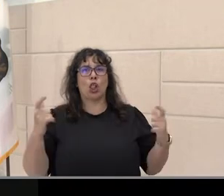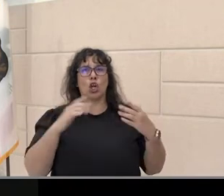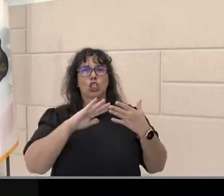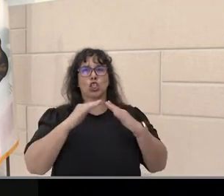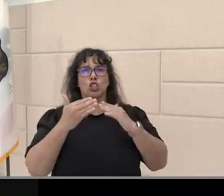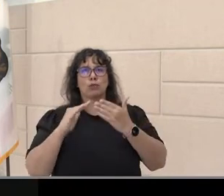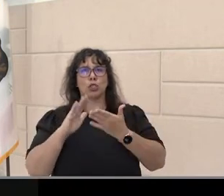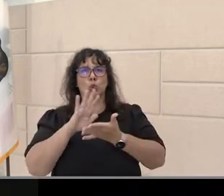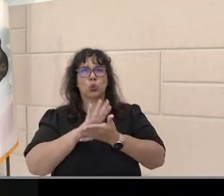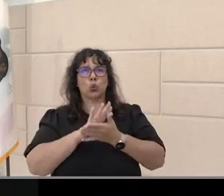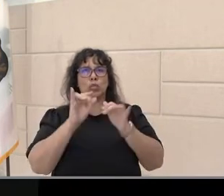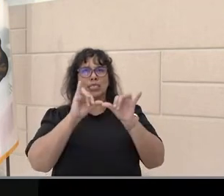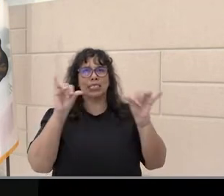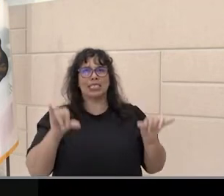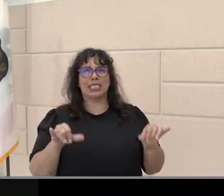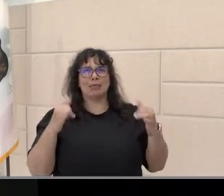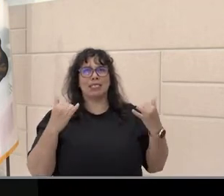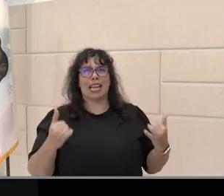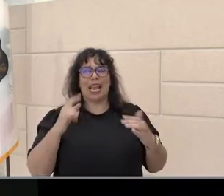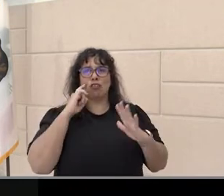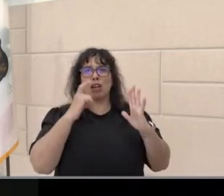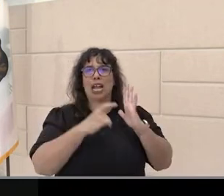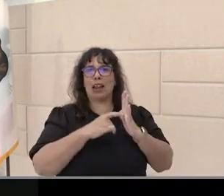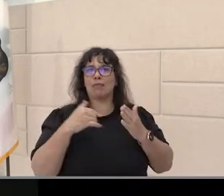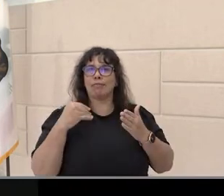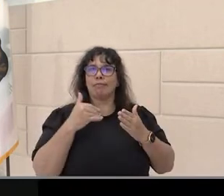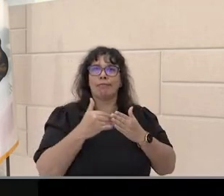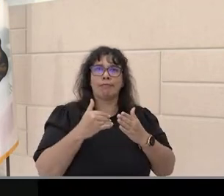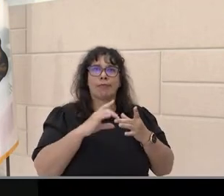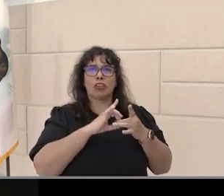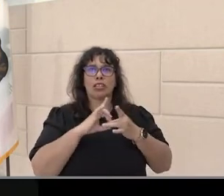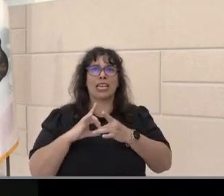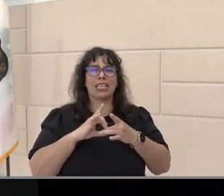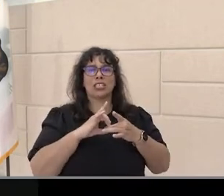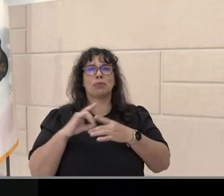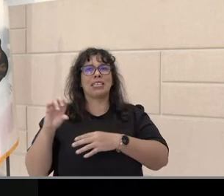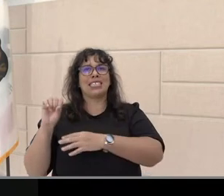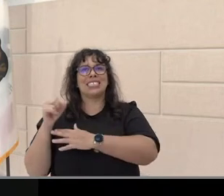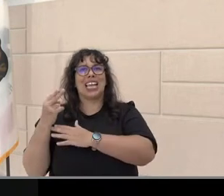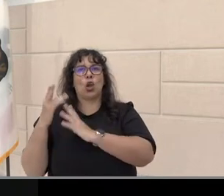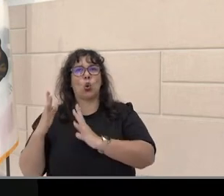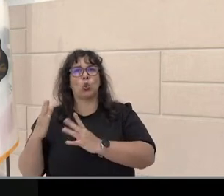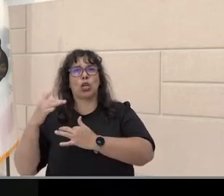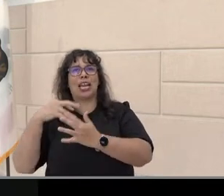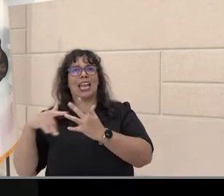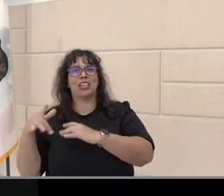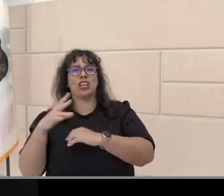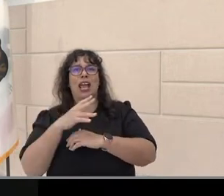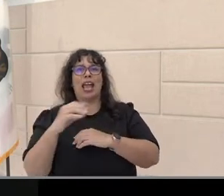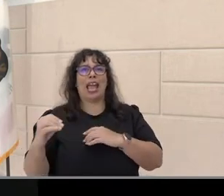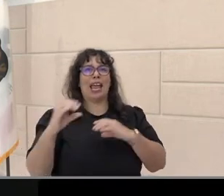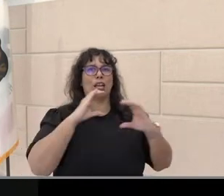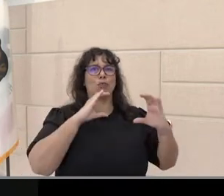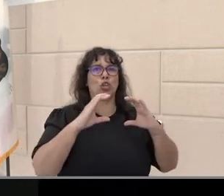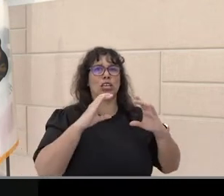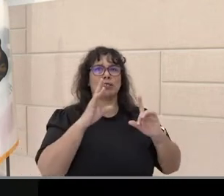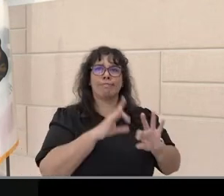សាលារៀនជាច្រើនបានទទួលស្គាល់ថាមានការធ្វើទំនាក់ទំនងជិតស្និទ្ធជាមួយនឹងអ្នកចូល